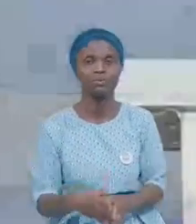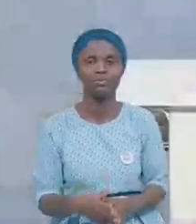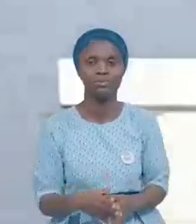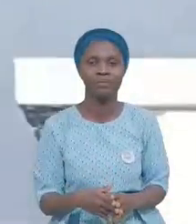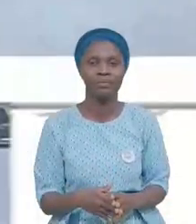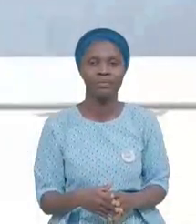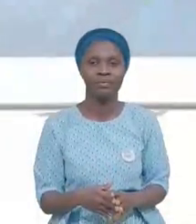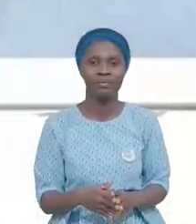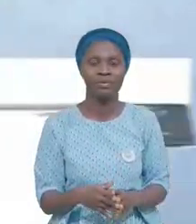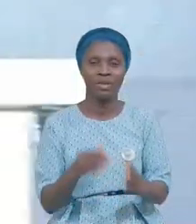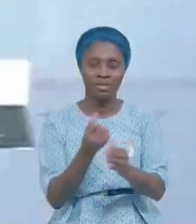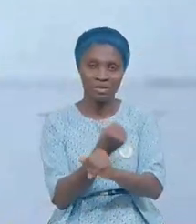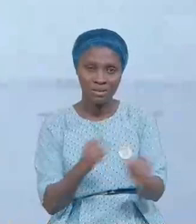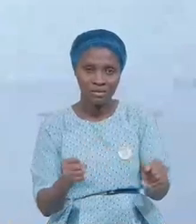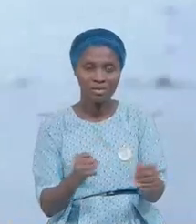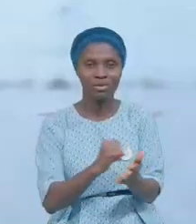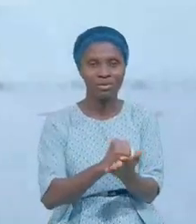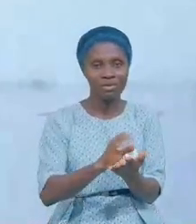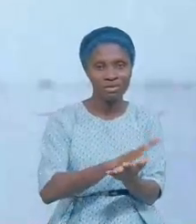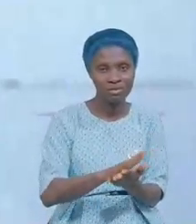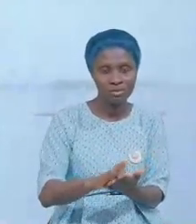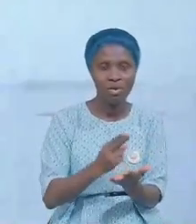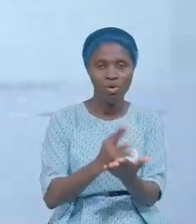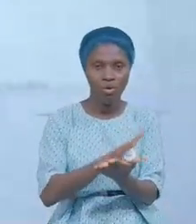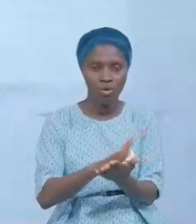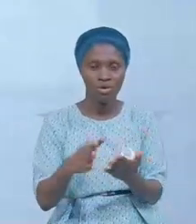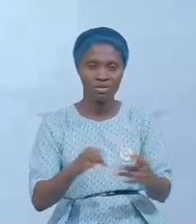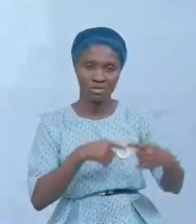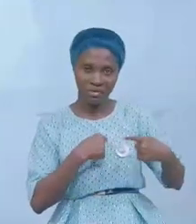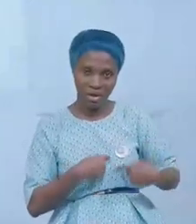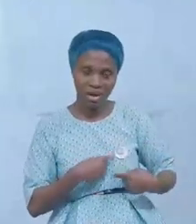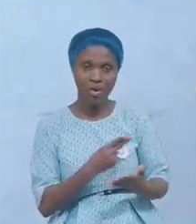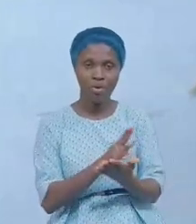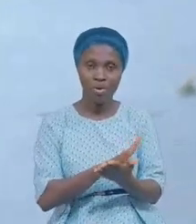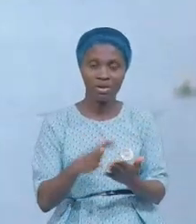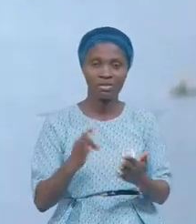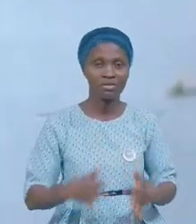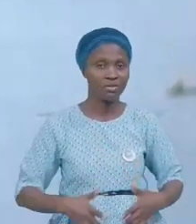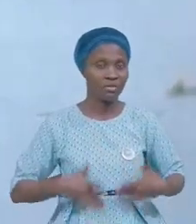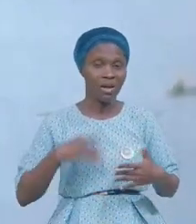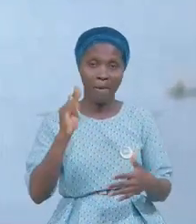le salut, la sanctification, la sainteté de cœur, la sainteté de vie par la foi.